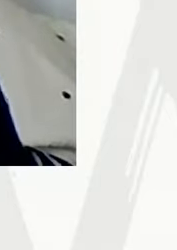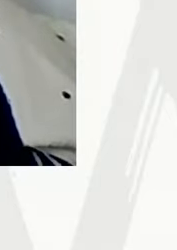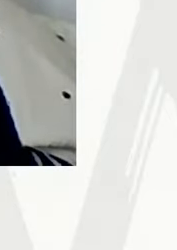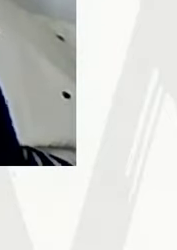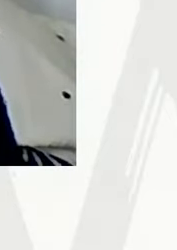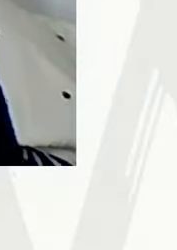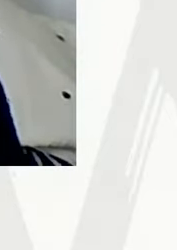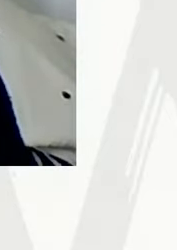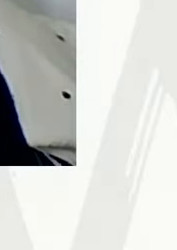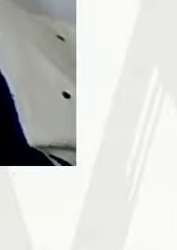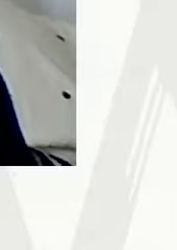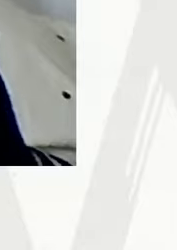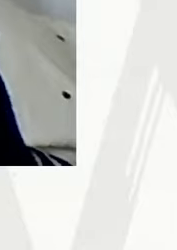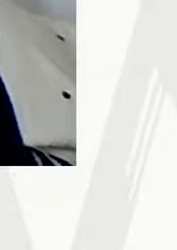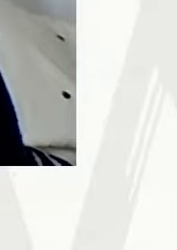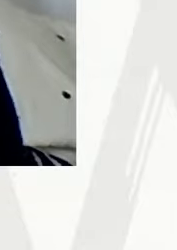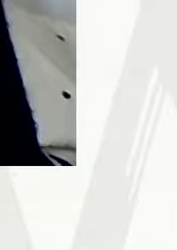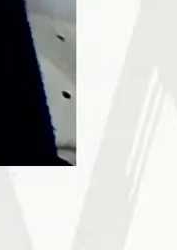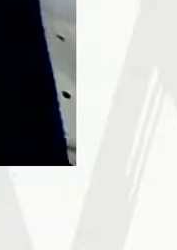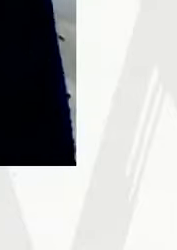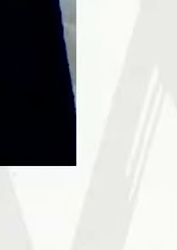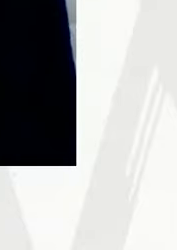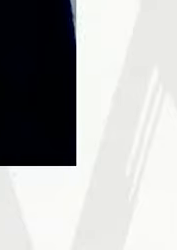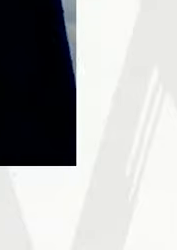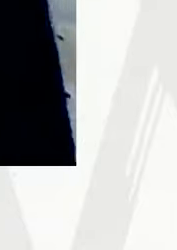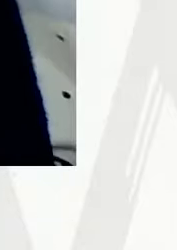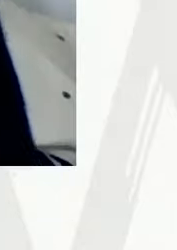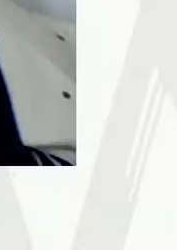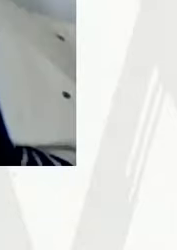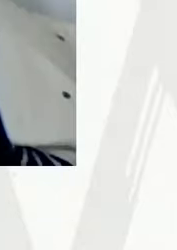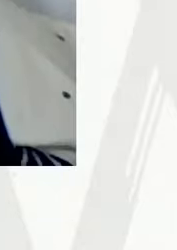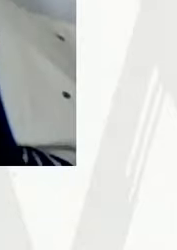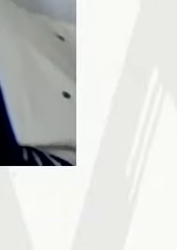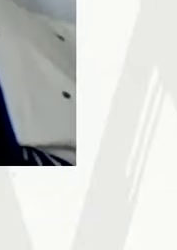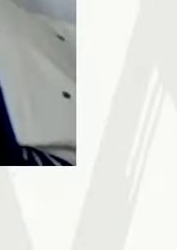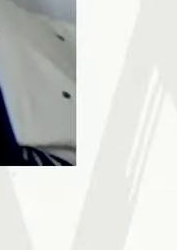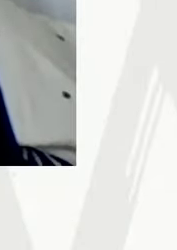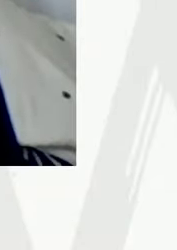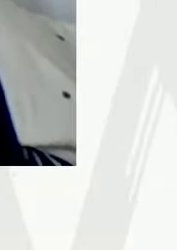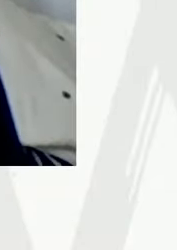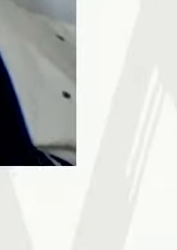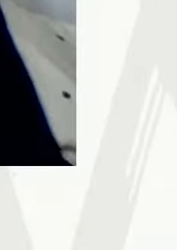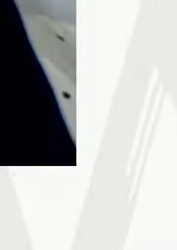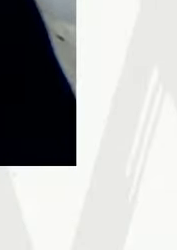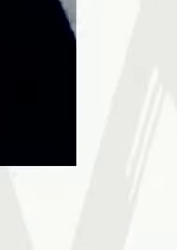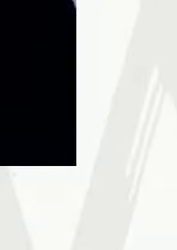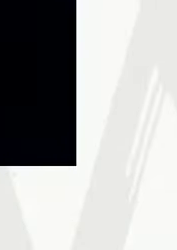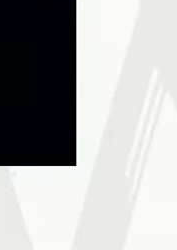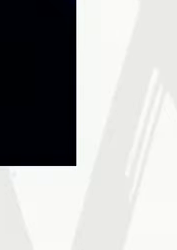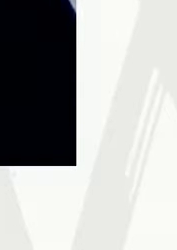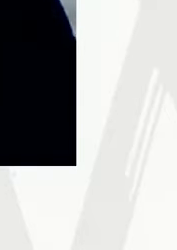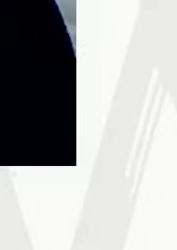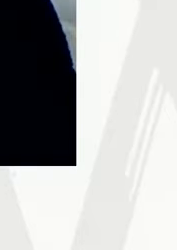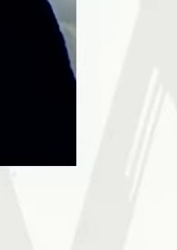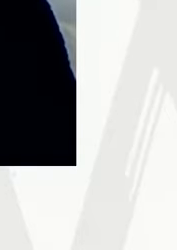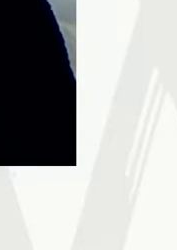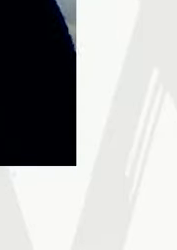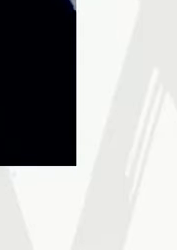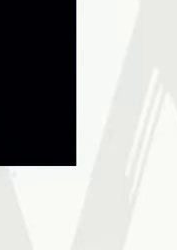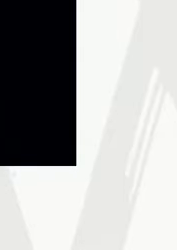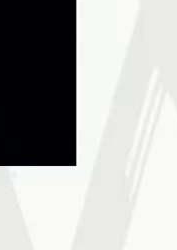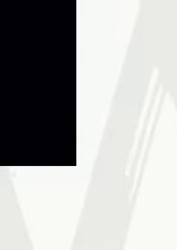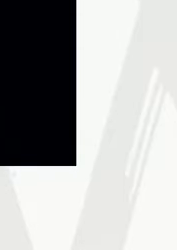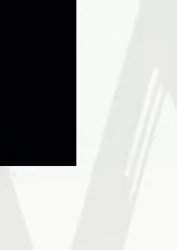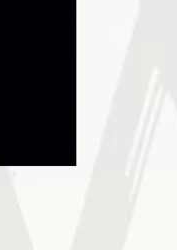je vis. Ma mort ne l'accomplit pas. Elle manifeste,